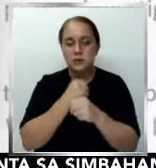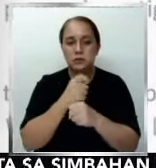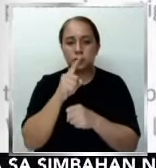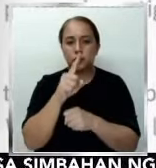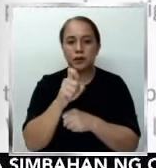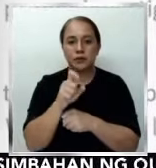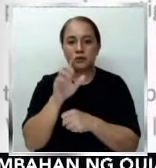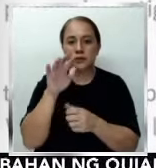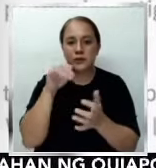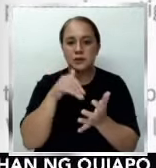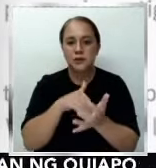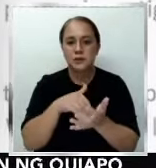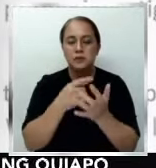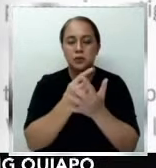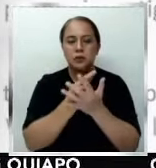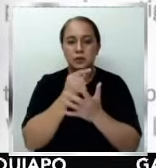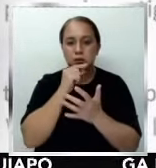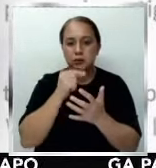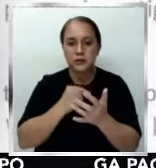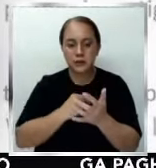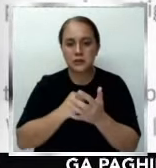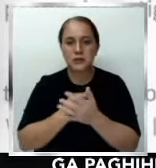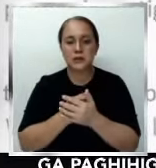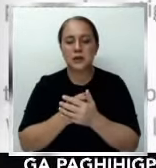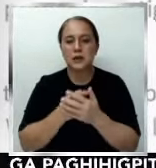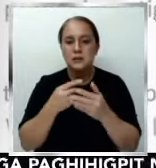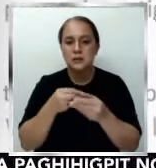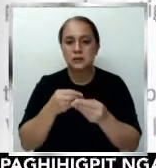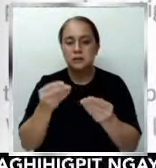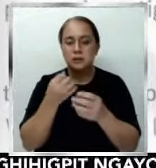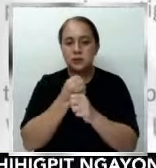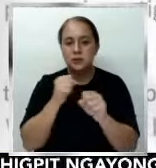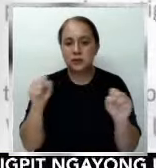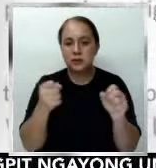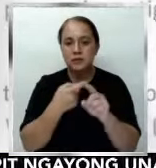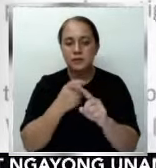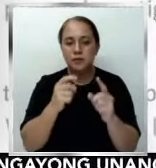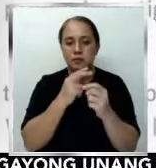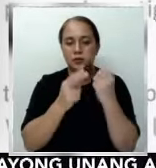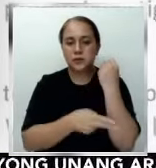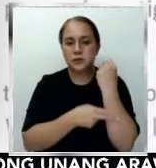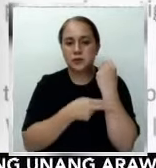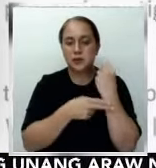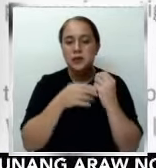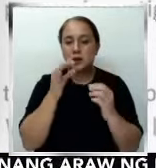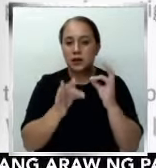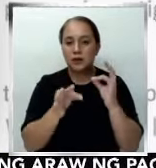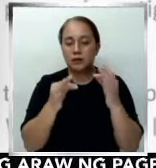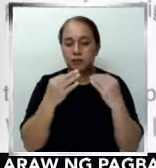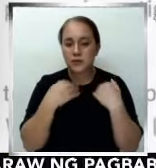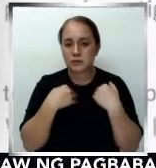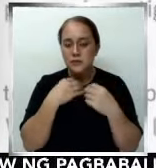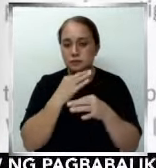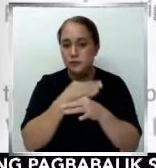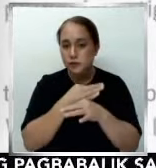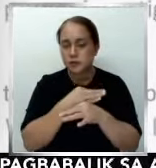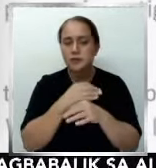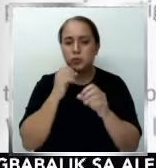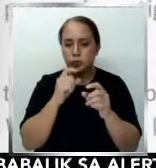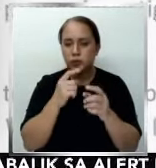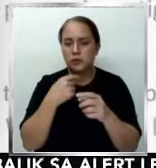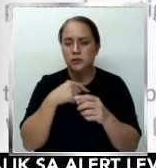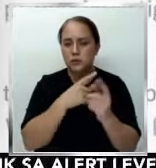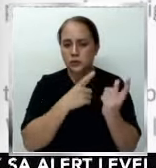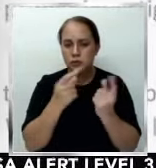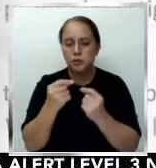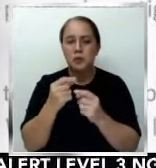150,000 na quarantine guests daw ang nai-release ng ligtas mula sa hotel. Kung may kailangang itama, gagawin daw nila ito. Sana raw